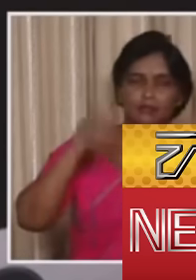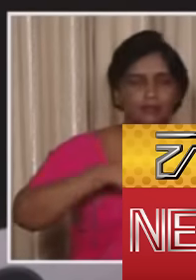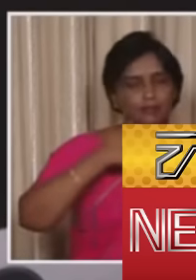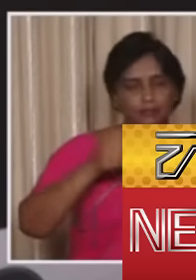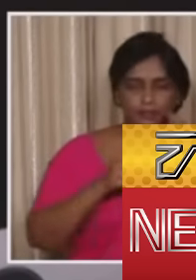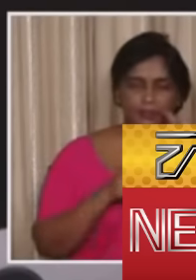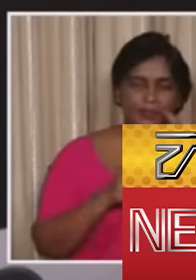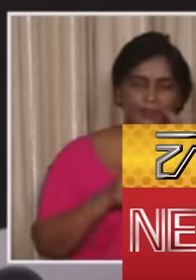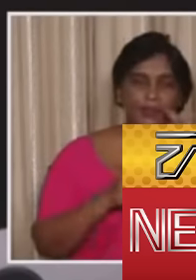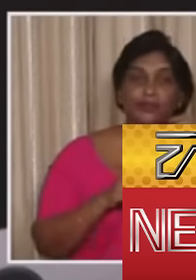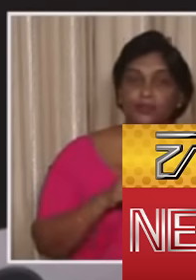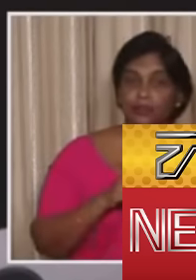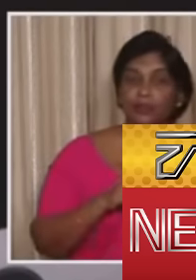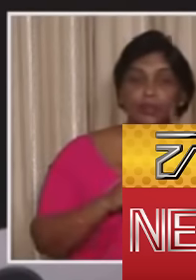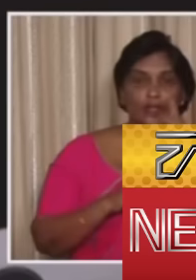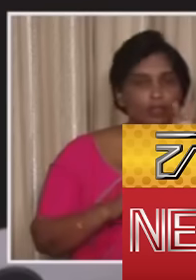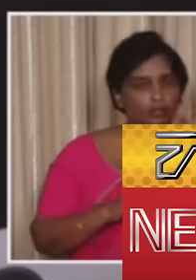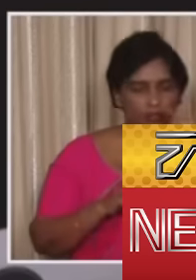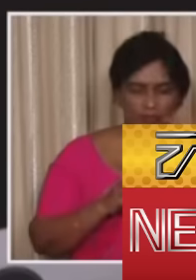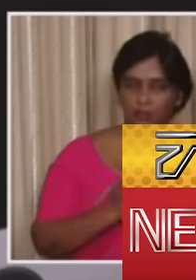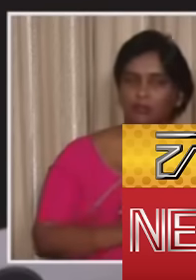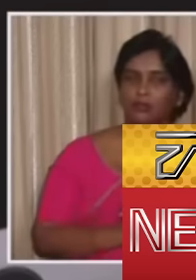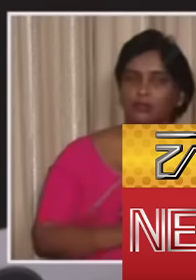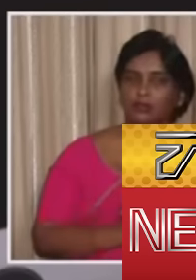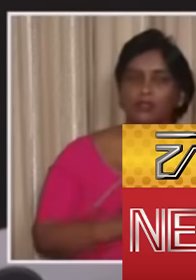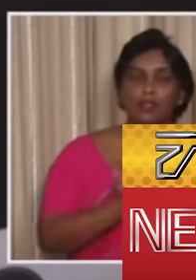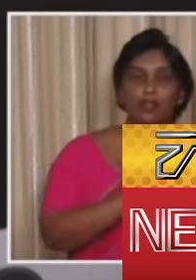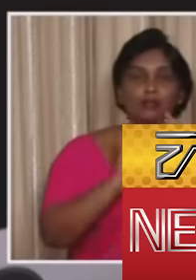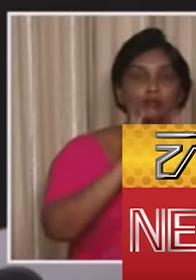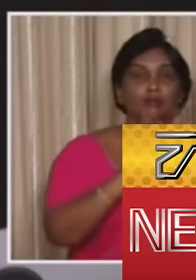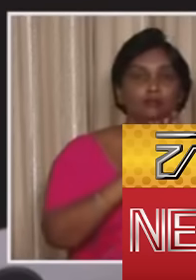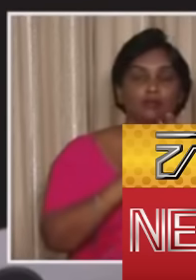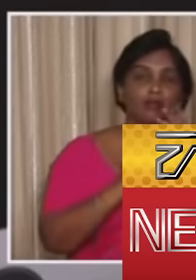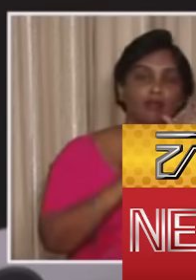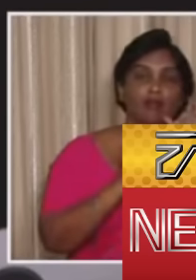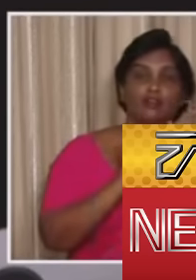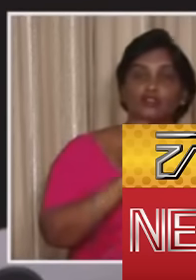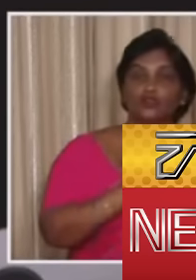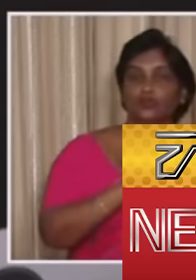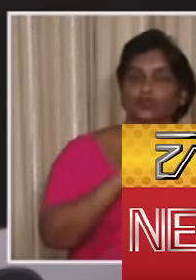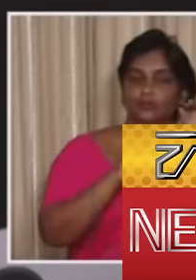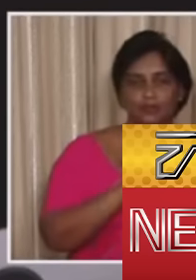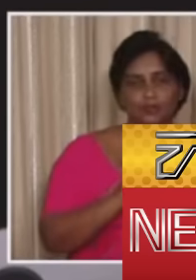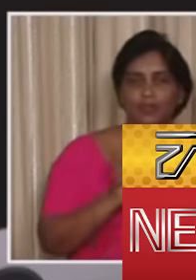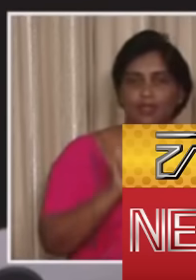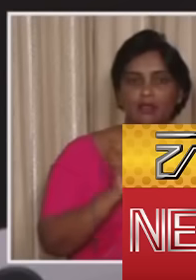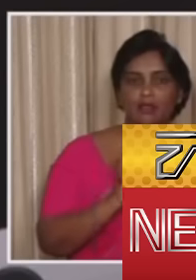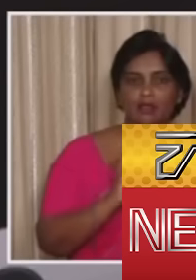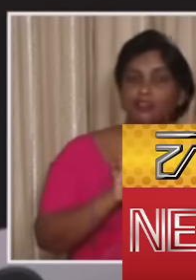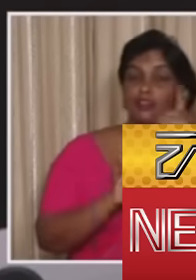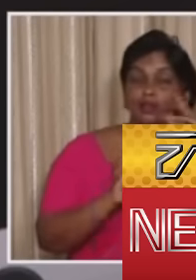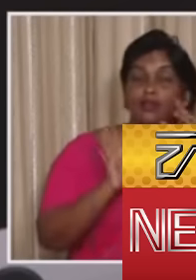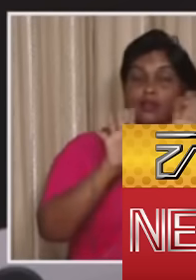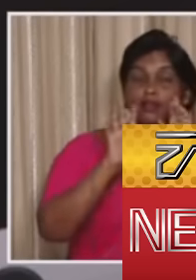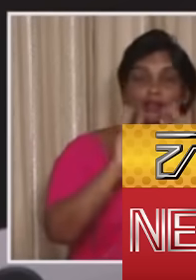පත්‍ර. දැන් තමුනාසල එක්කෙනෙක් තෝරගත්තා. නෙළුම් පොකුණ කැසිනෝ සාලාවක් දාන්න. හරිද? නෙළුම් පොකුණ නෙළුම්